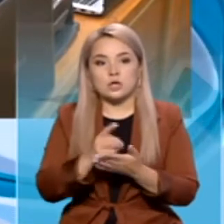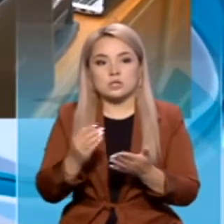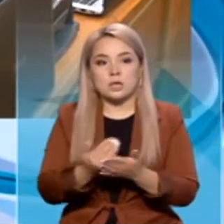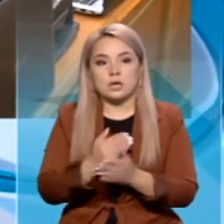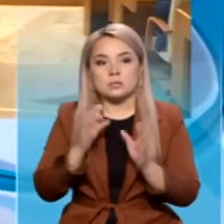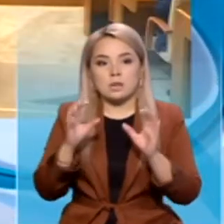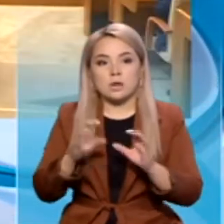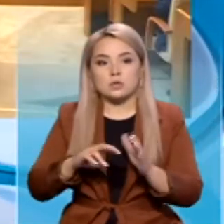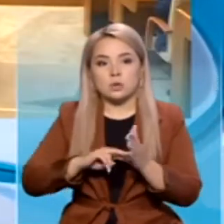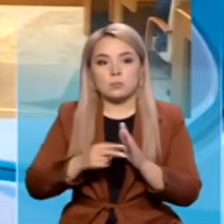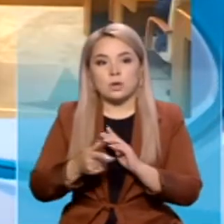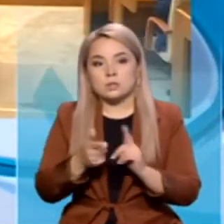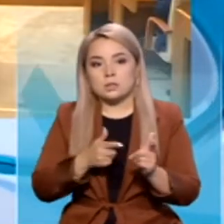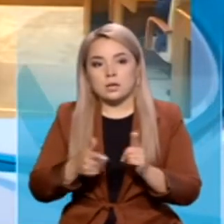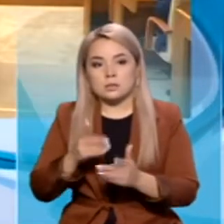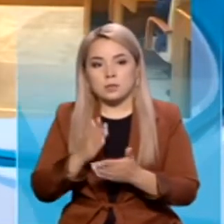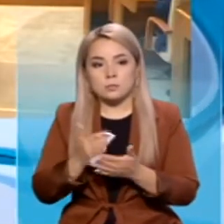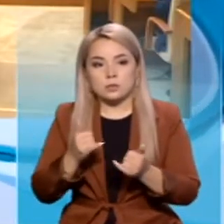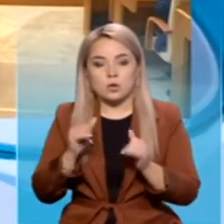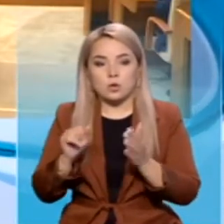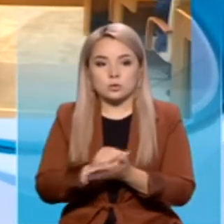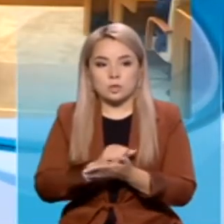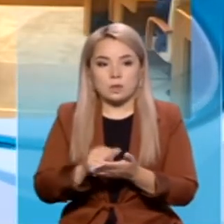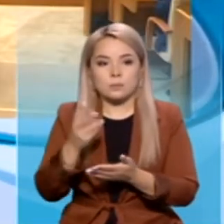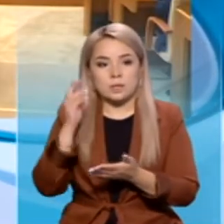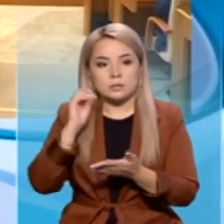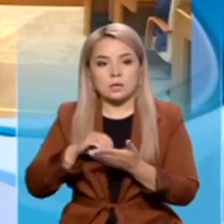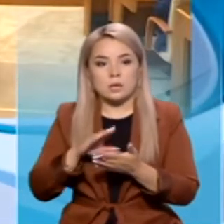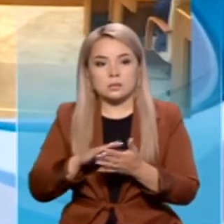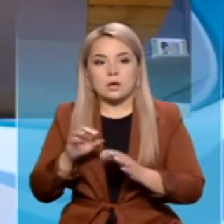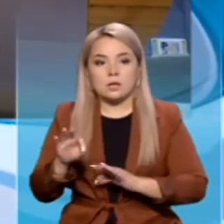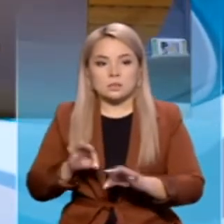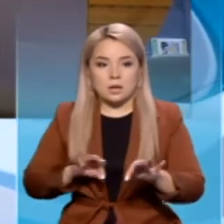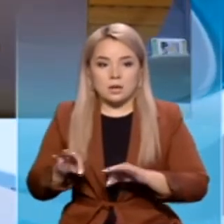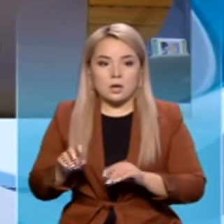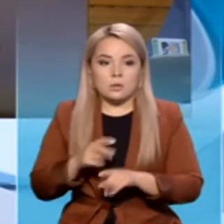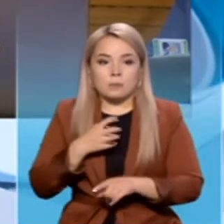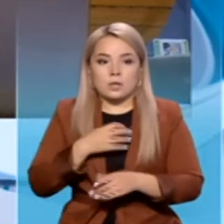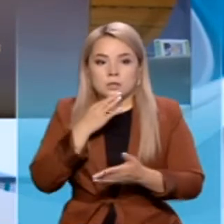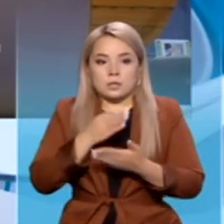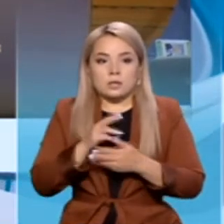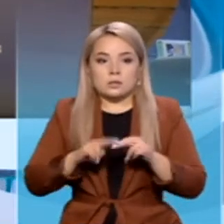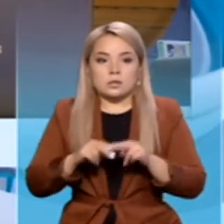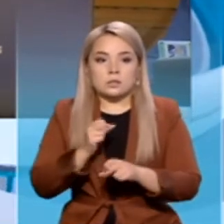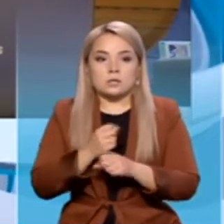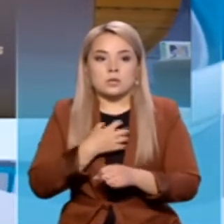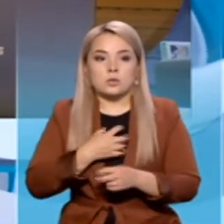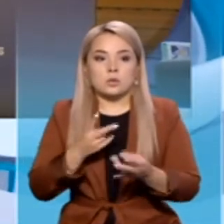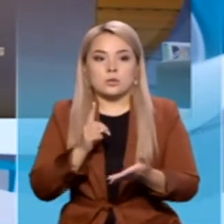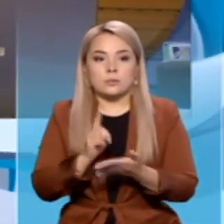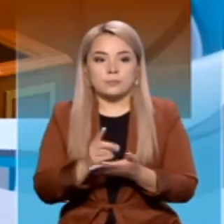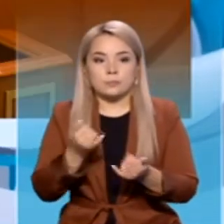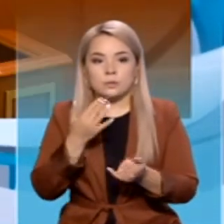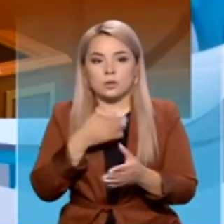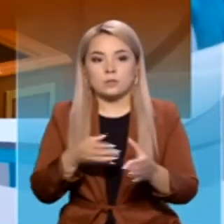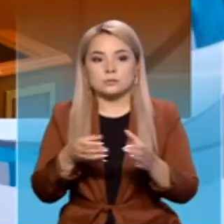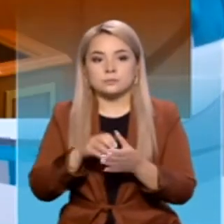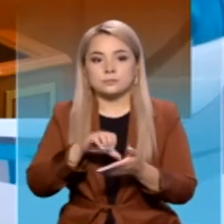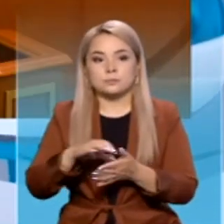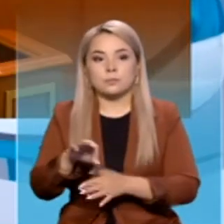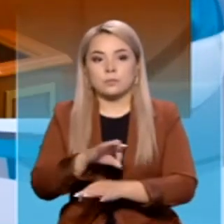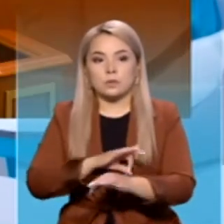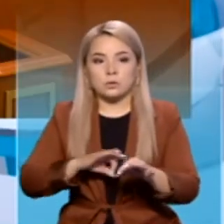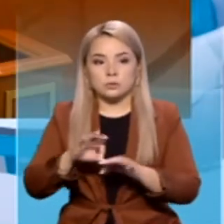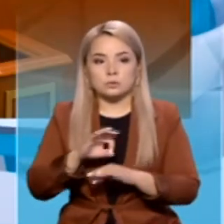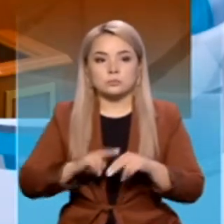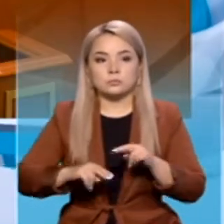заң жобасы әзірленген. Бұл құжат елдің бірыңғай цифрлық картографиялық негізін құру үшін керек. Ұлттық кеңістік деректер